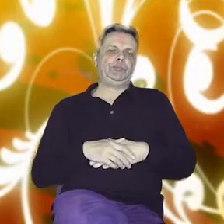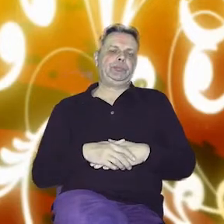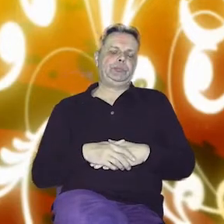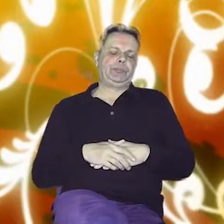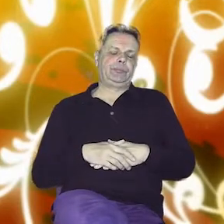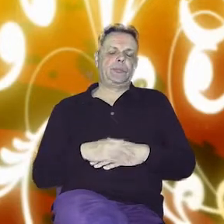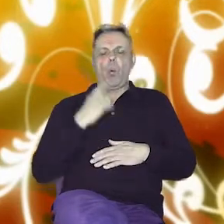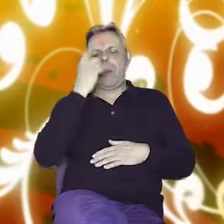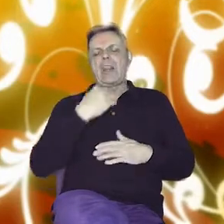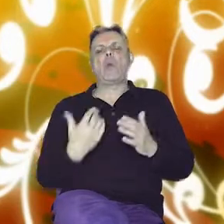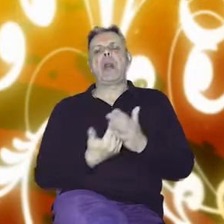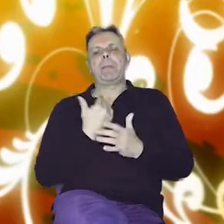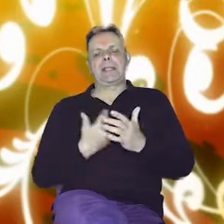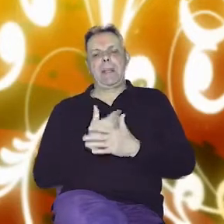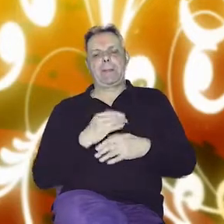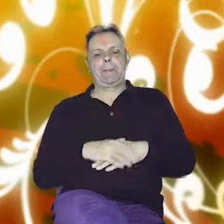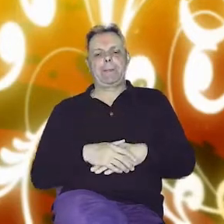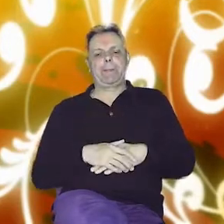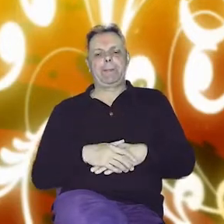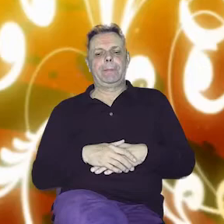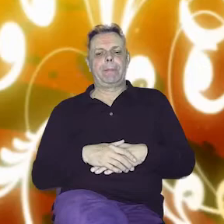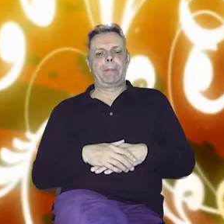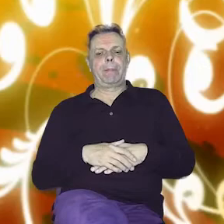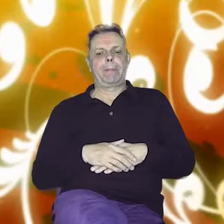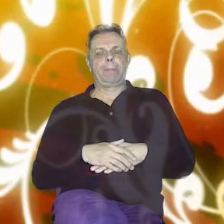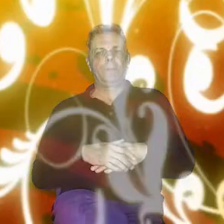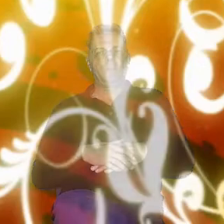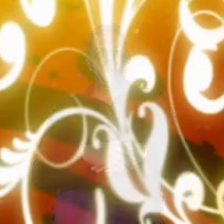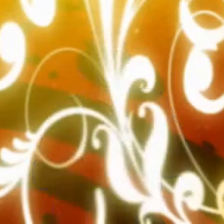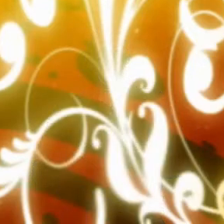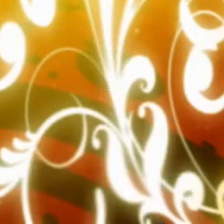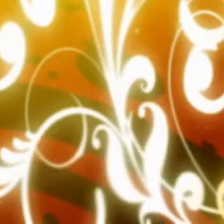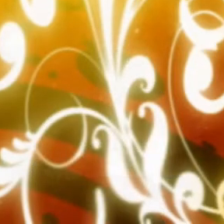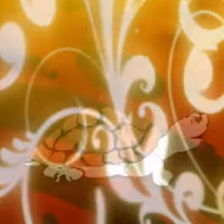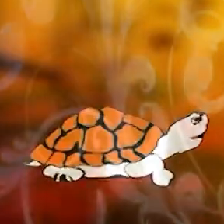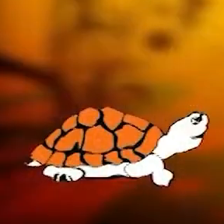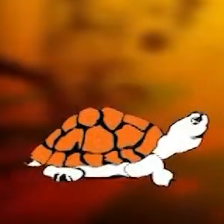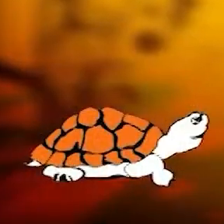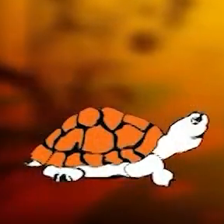dragi moji gledatelji, vidimo se sljedeću srijedu, gledajte u nedjelju 14.30 ovu emisiju.